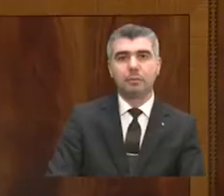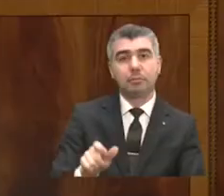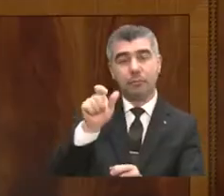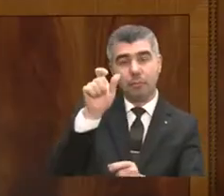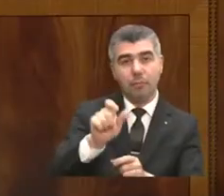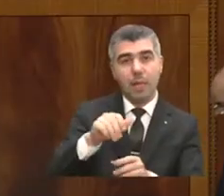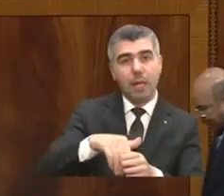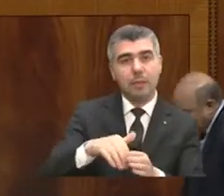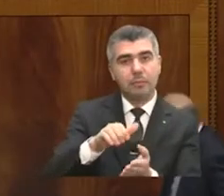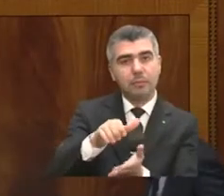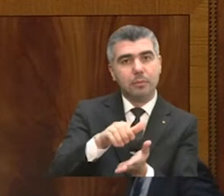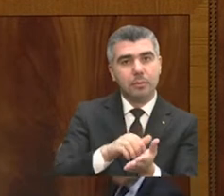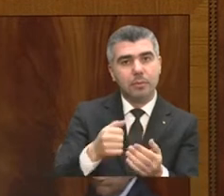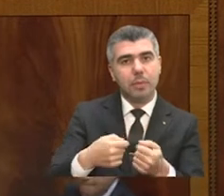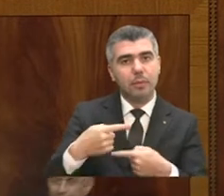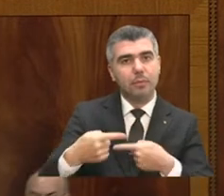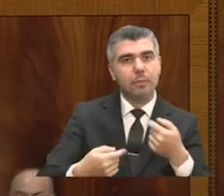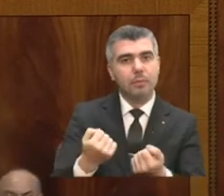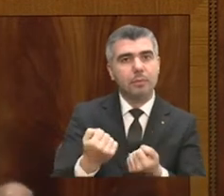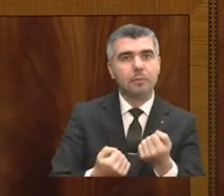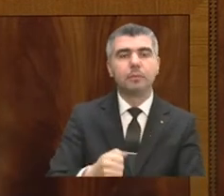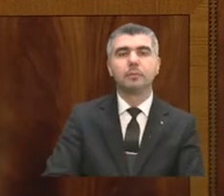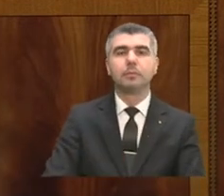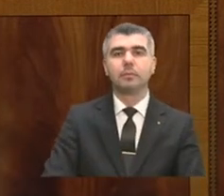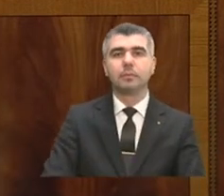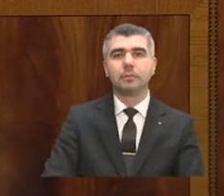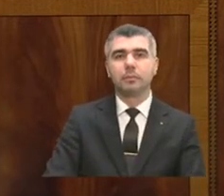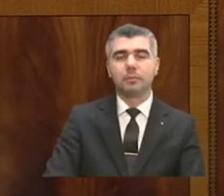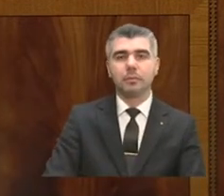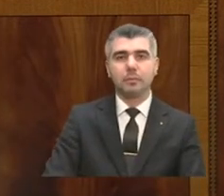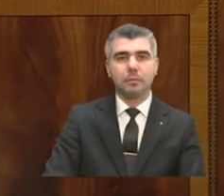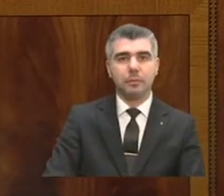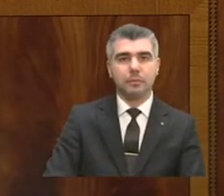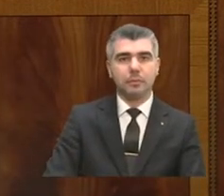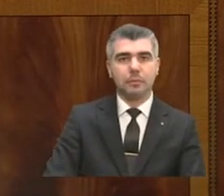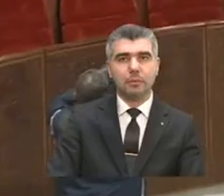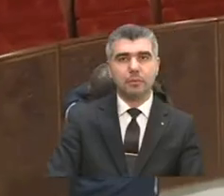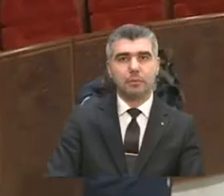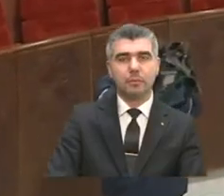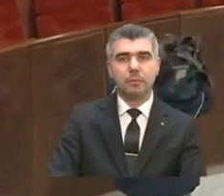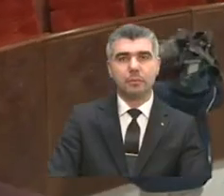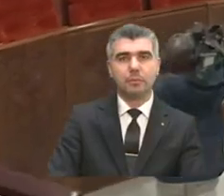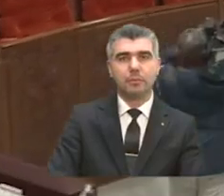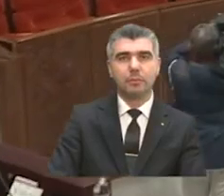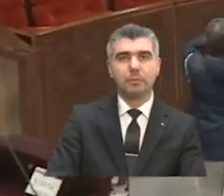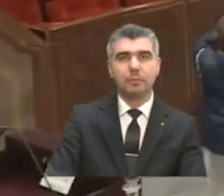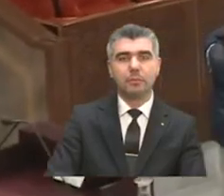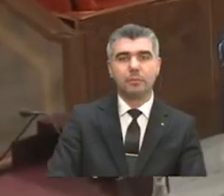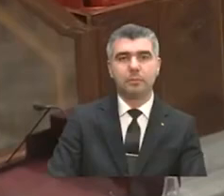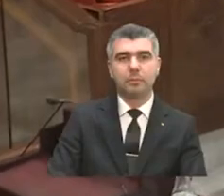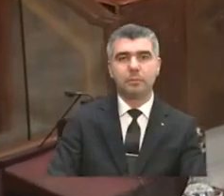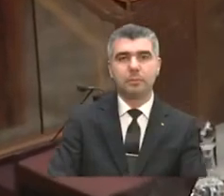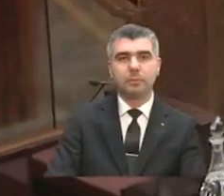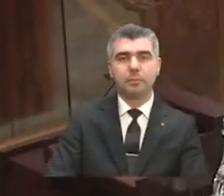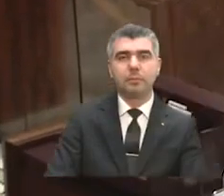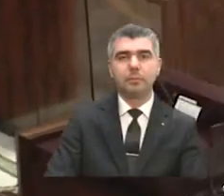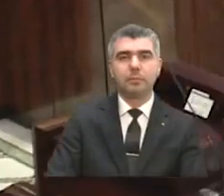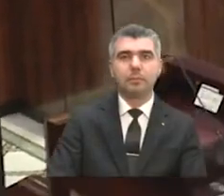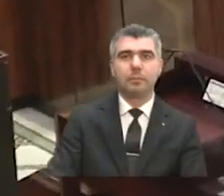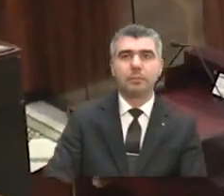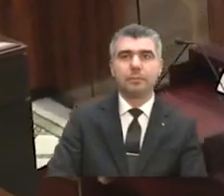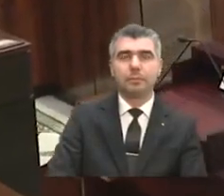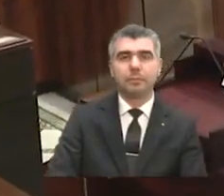La parole est au nom du groupe de la modernité.